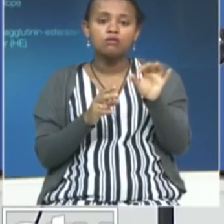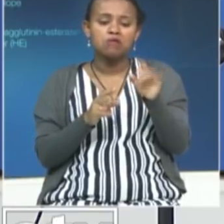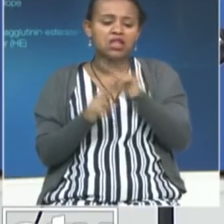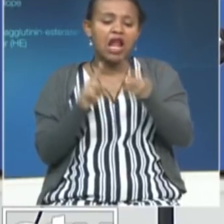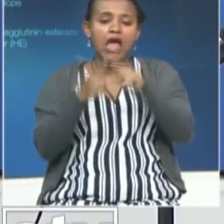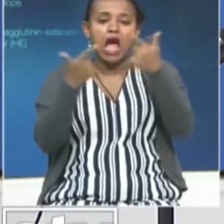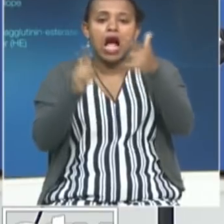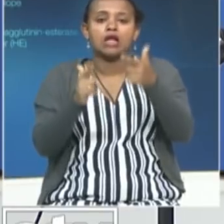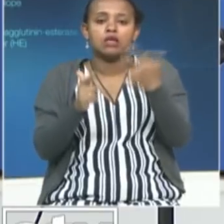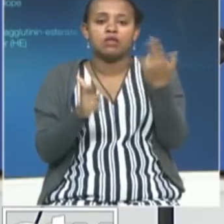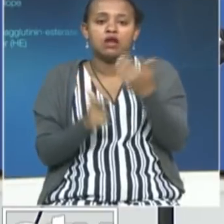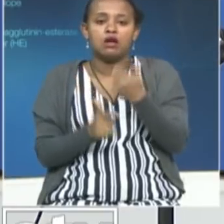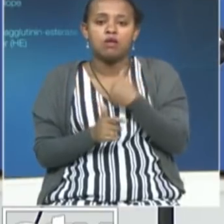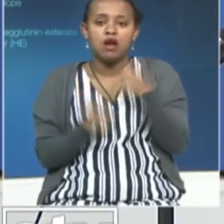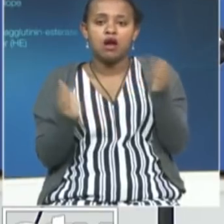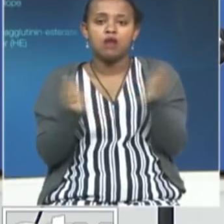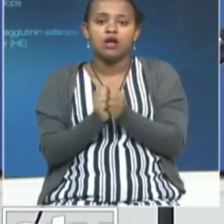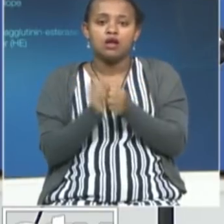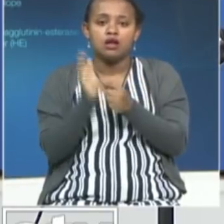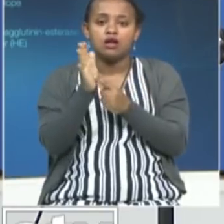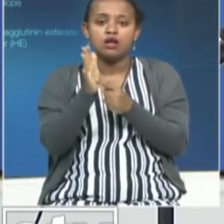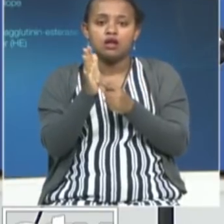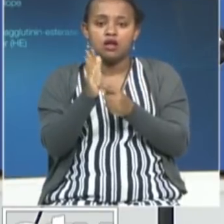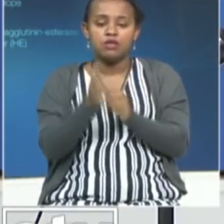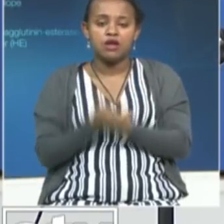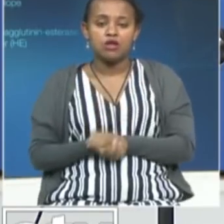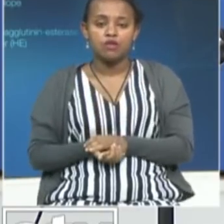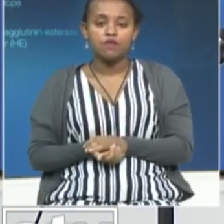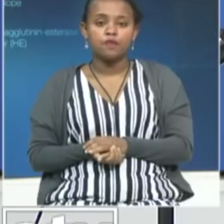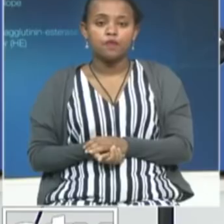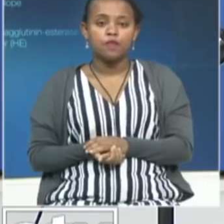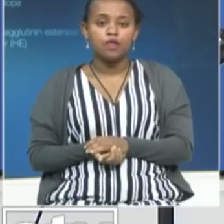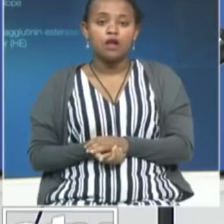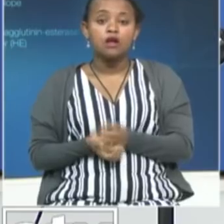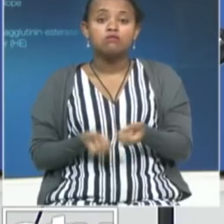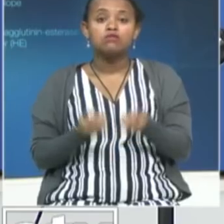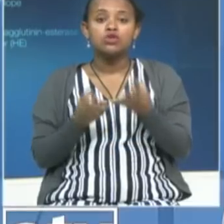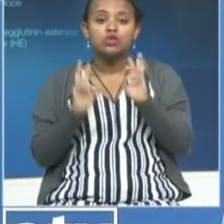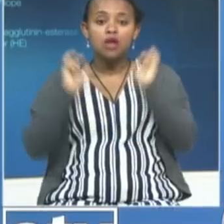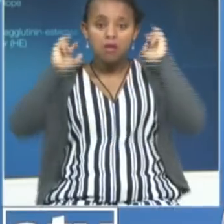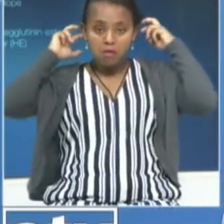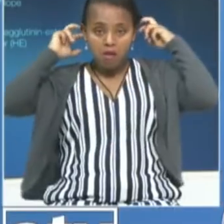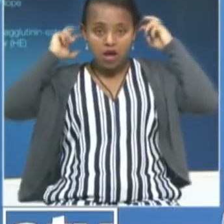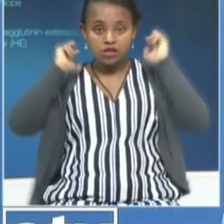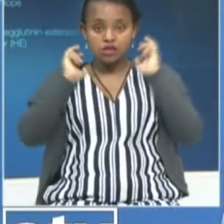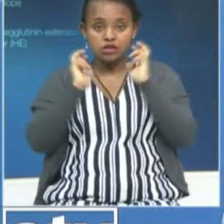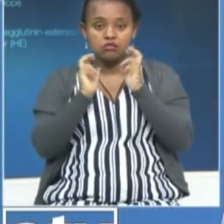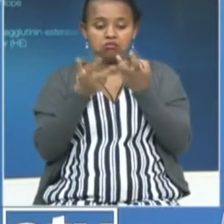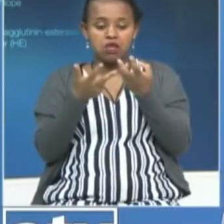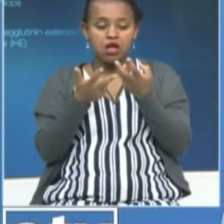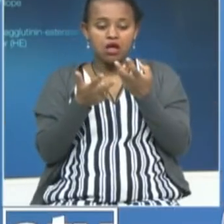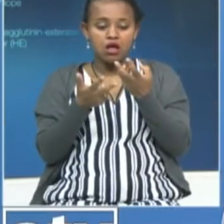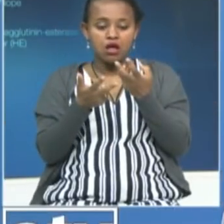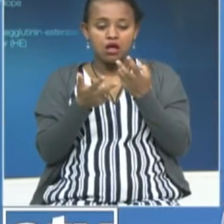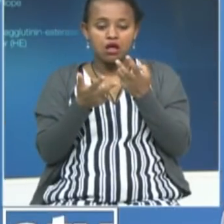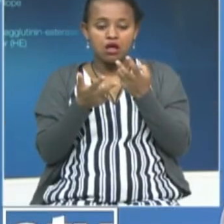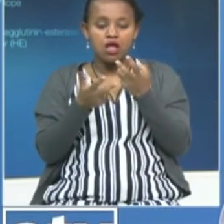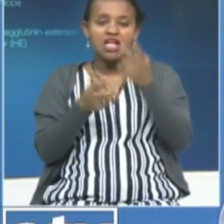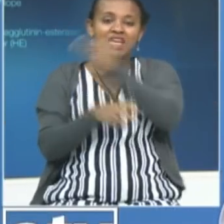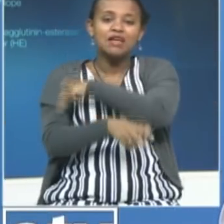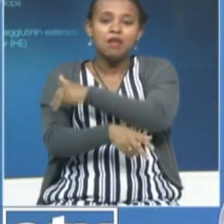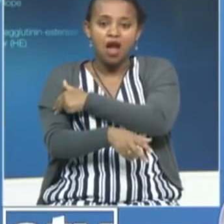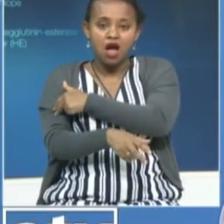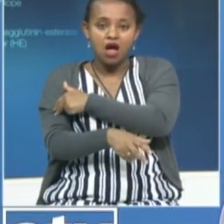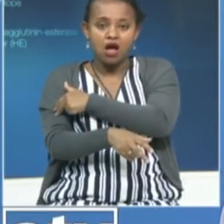ድሎች ይኖራቸዋል። እስቲ አብረን እንመልከተው ብዬ ነው። ጥሩ ነው እንግዲህ ማስክ በህክምና የሚመከር